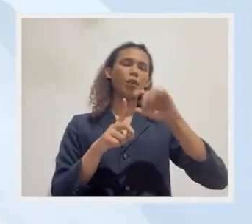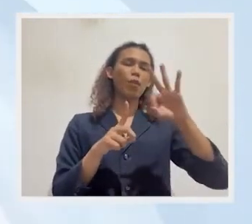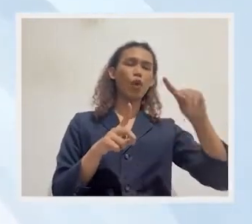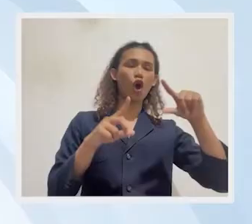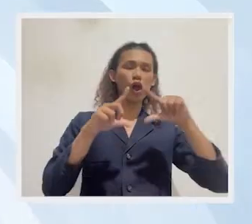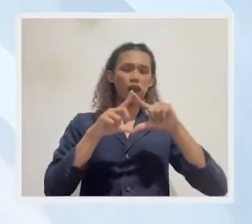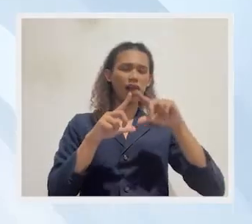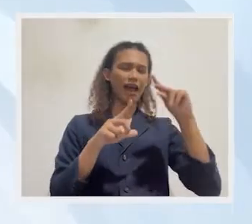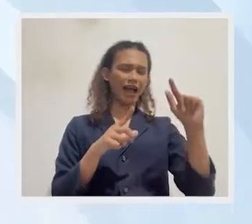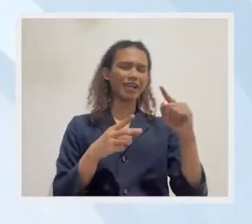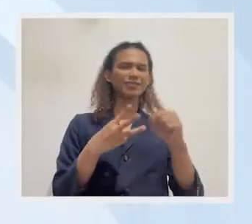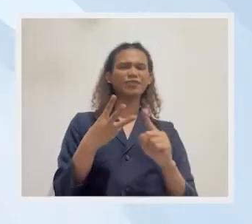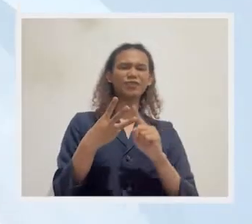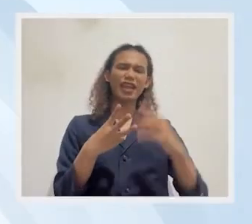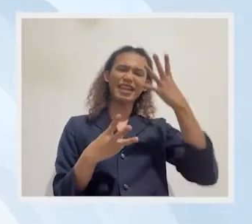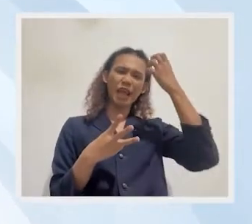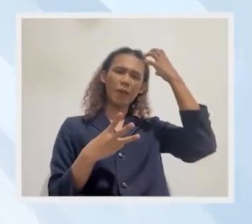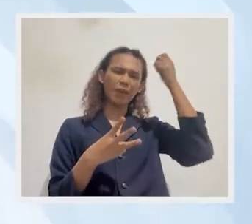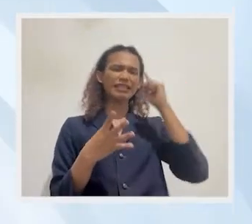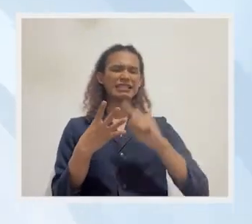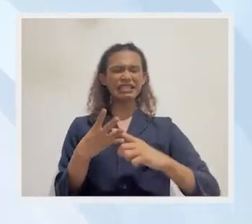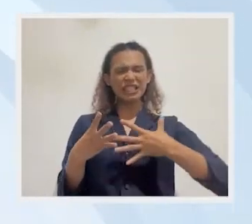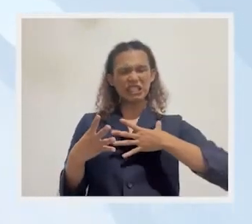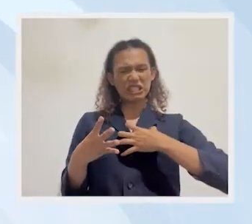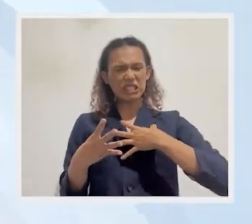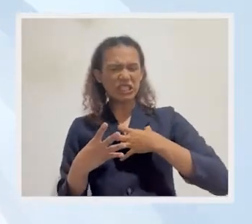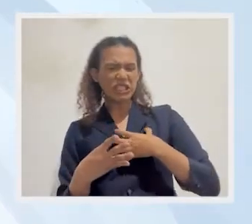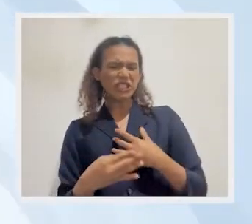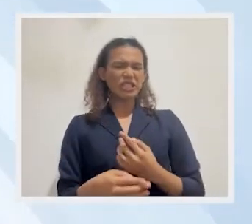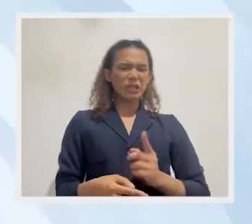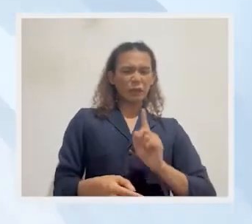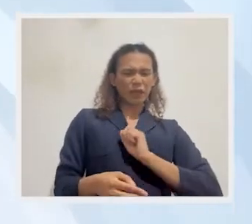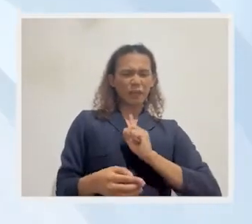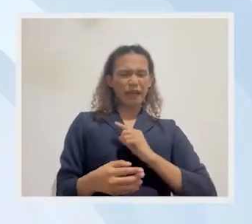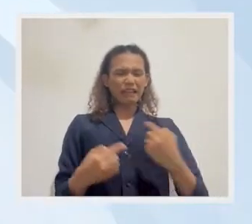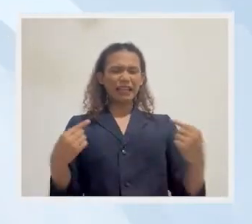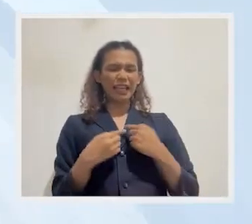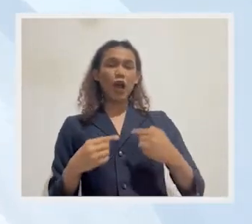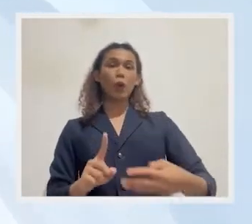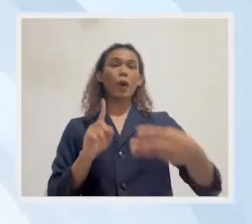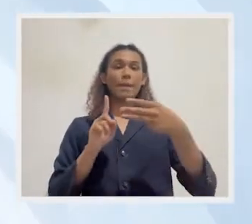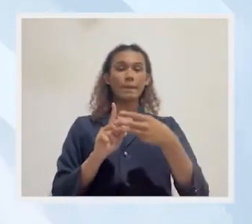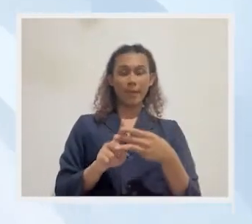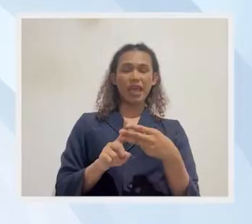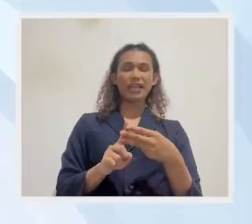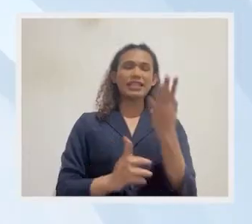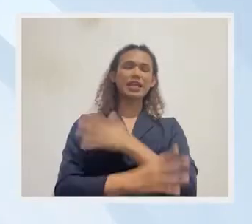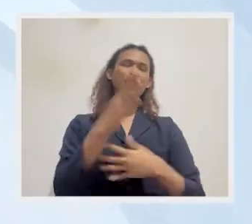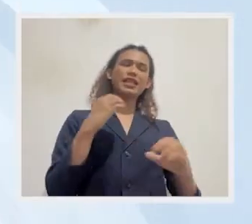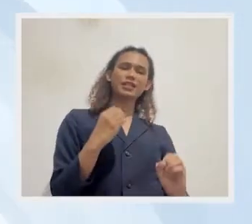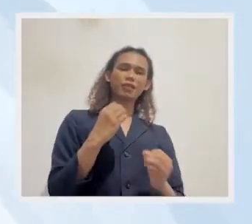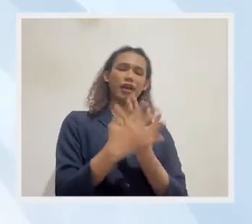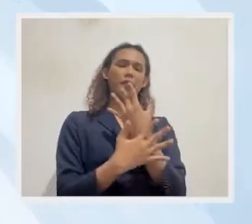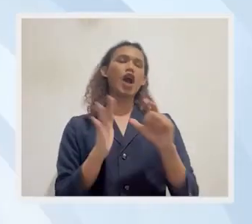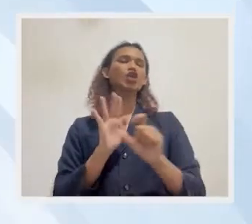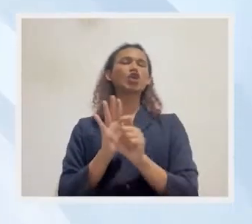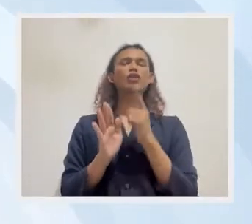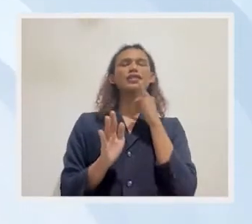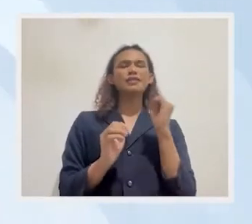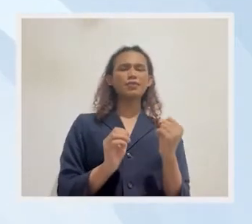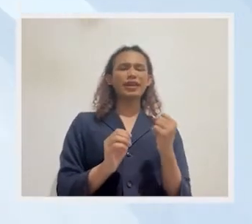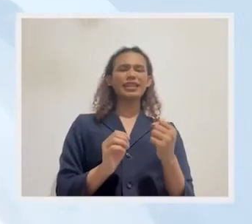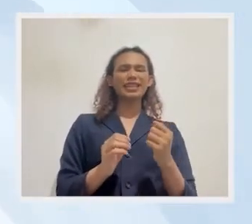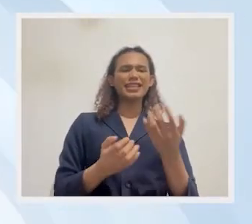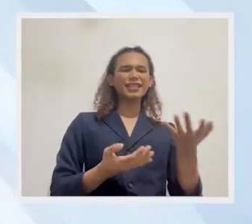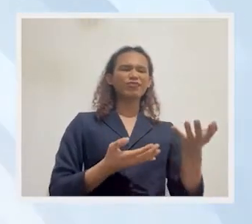depresi, ansietas, dan gangguan kepribadian. Dan B. Disabilitas perkembangan yang berpengaruh pada